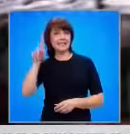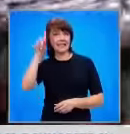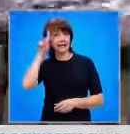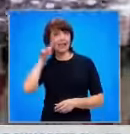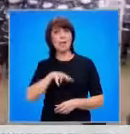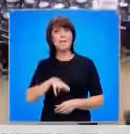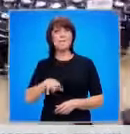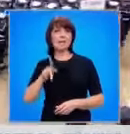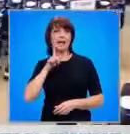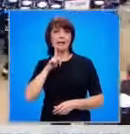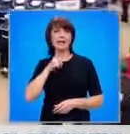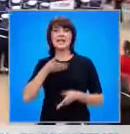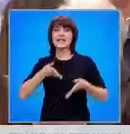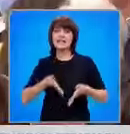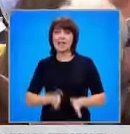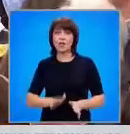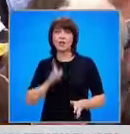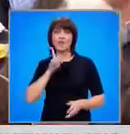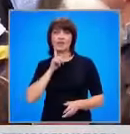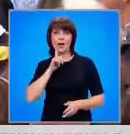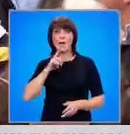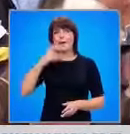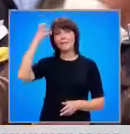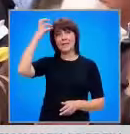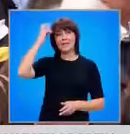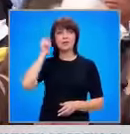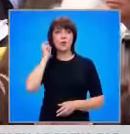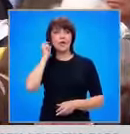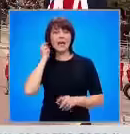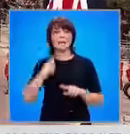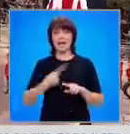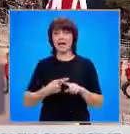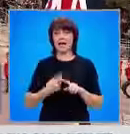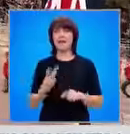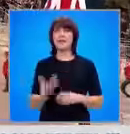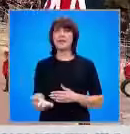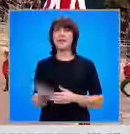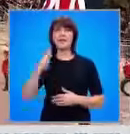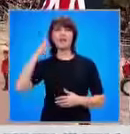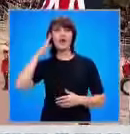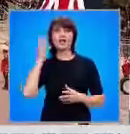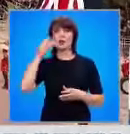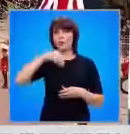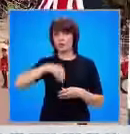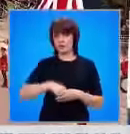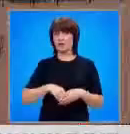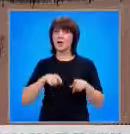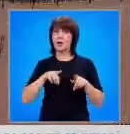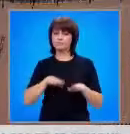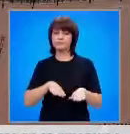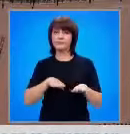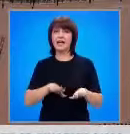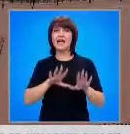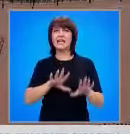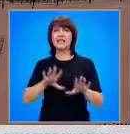си, както и с синовете си, принцовете Уилям и Хари. 3000 военни участваха в траурните процесии. Десетки